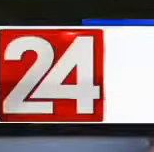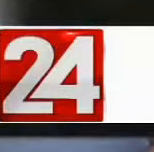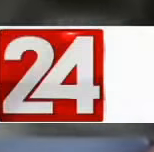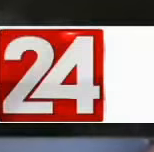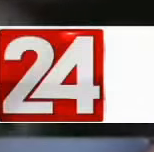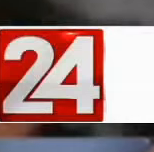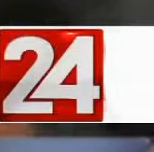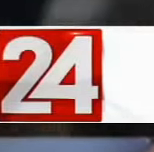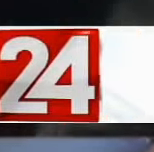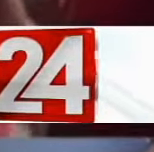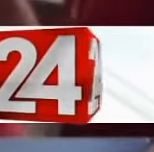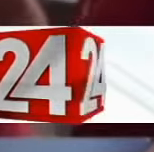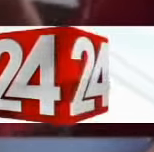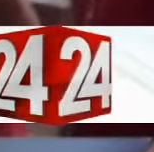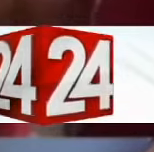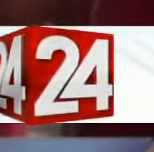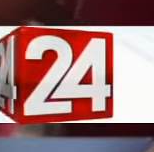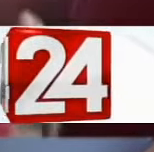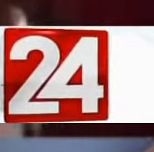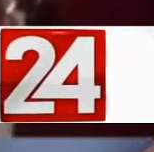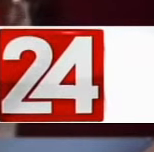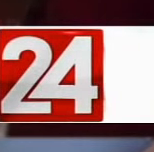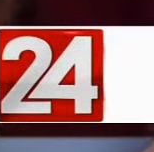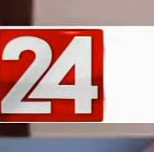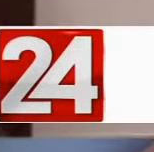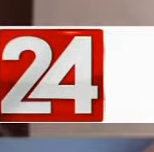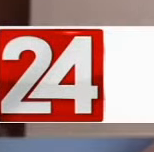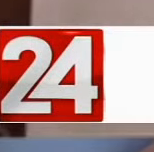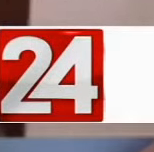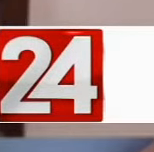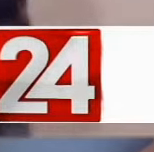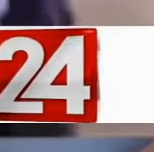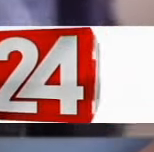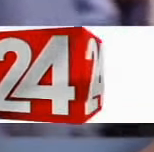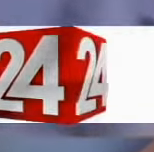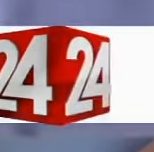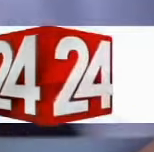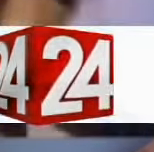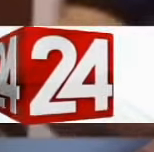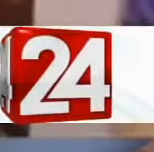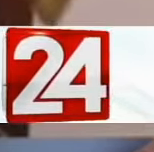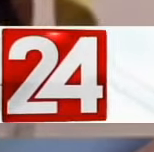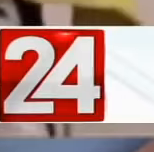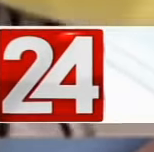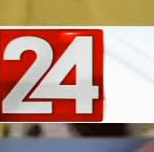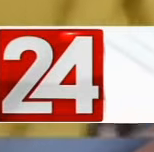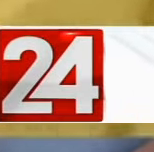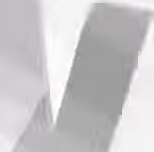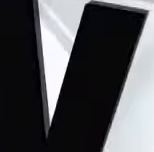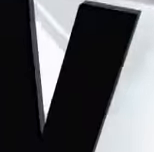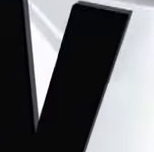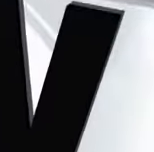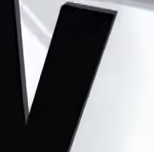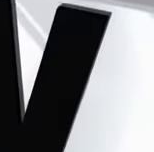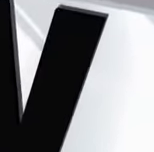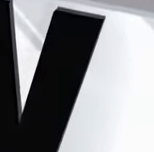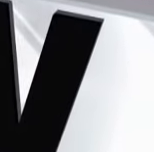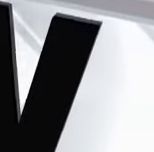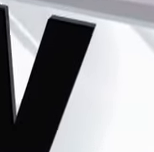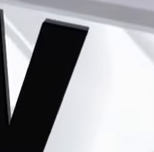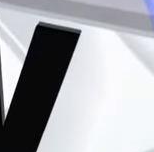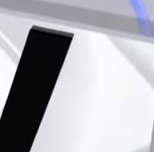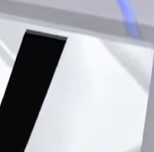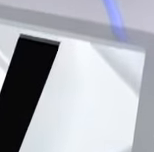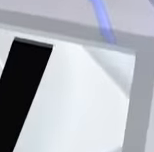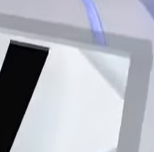Huwag niyong palampasin ang modus ng grupo na malaswang serbisyo pala ang alok na bisto sa pagpapatuluyan ng 24